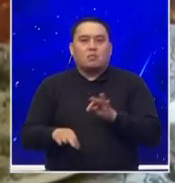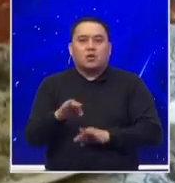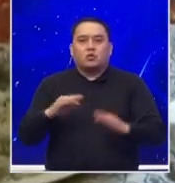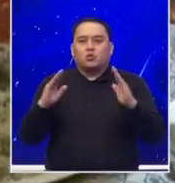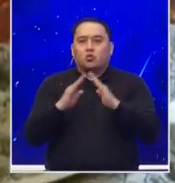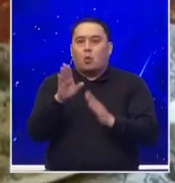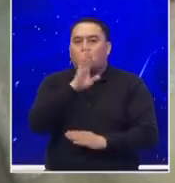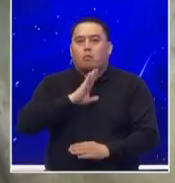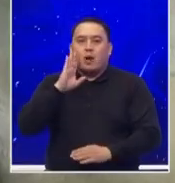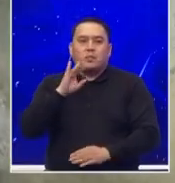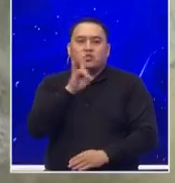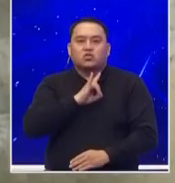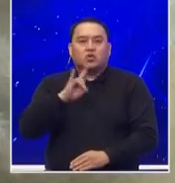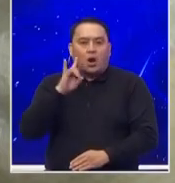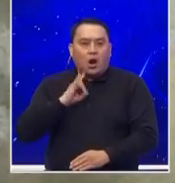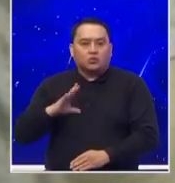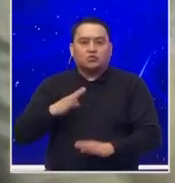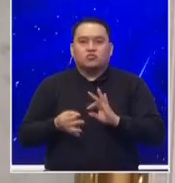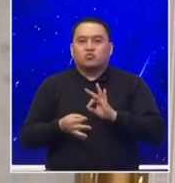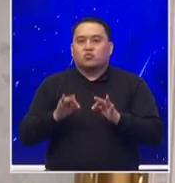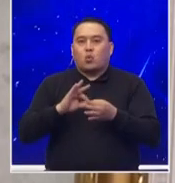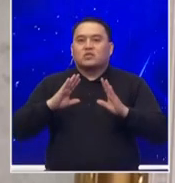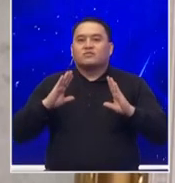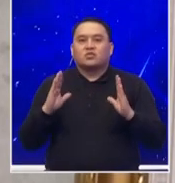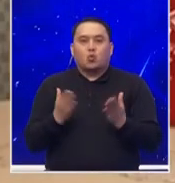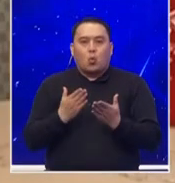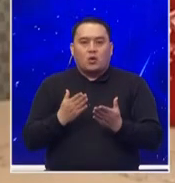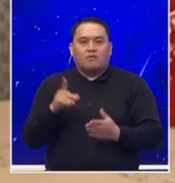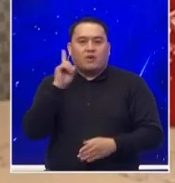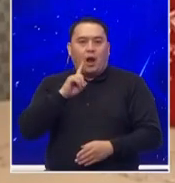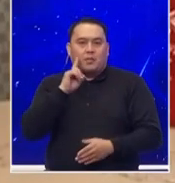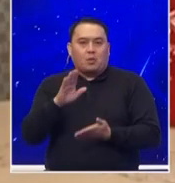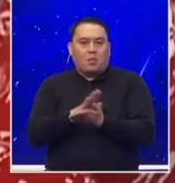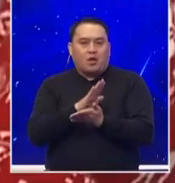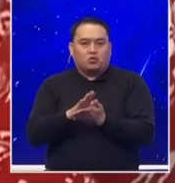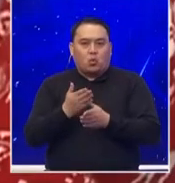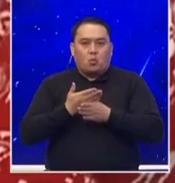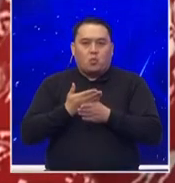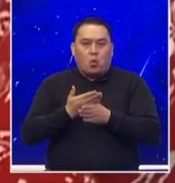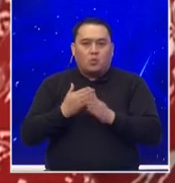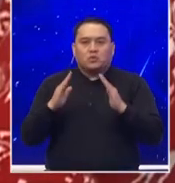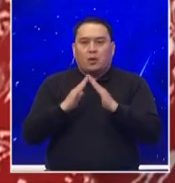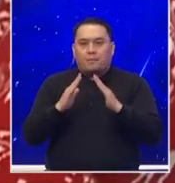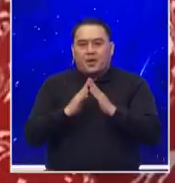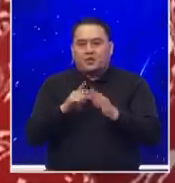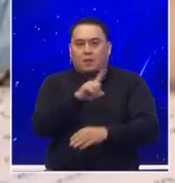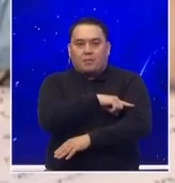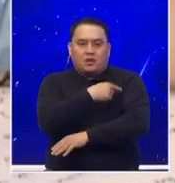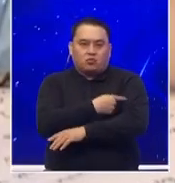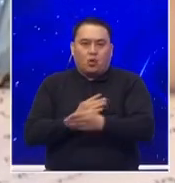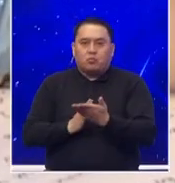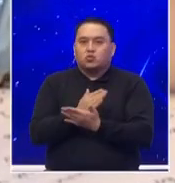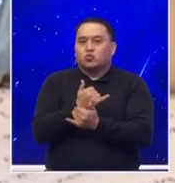проект «Дом мамы». Женщины, оказавшиеся в сложной ситуации, на время получают бесплатное жилье, питание и